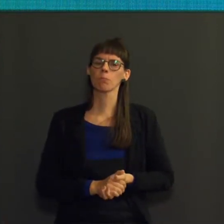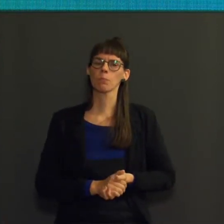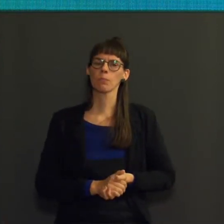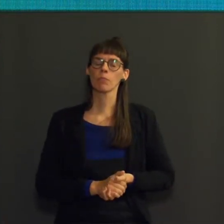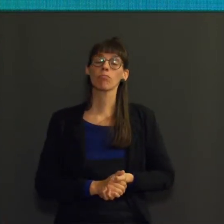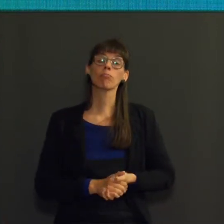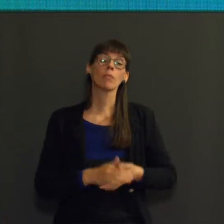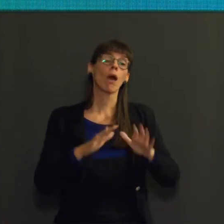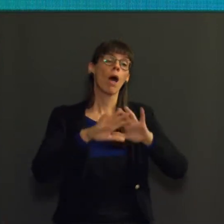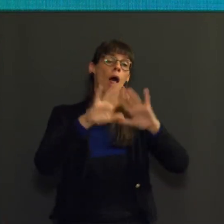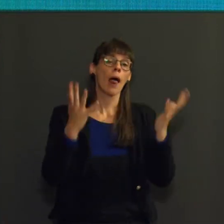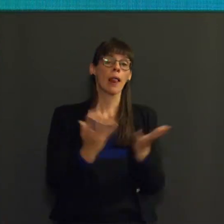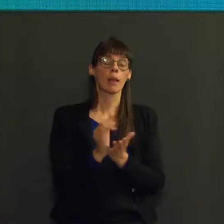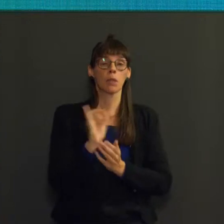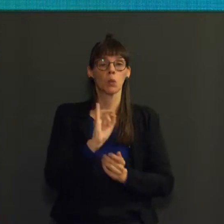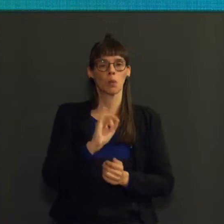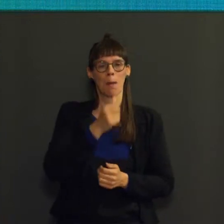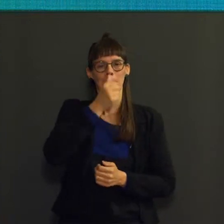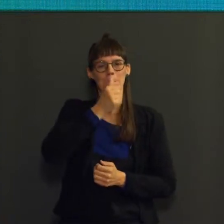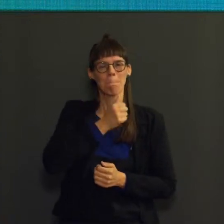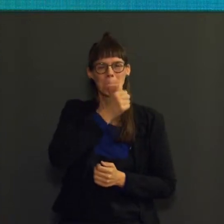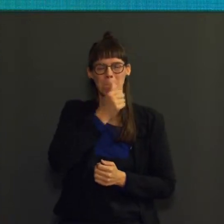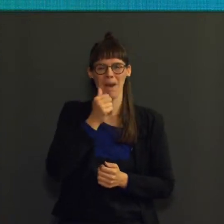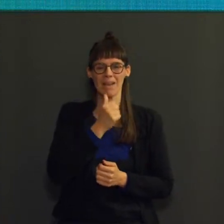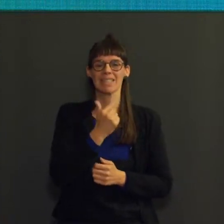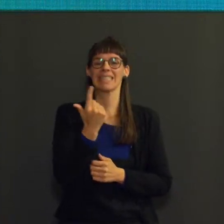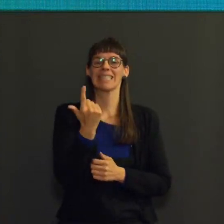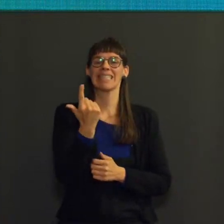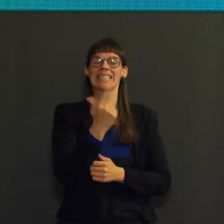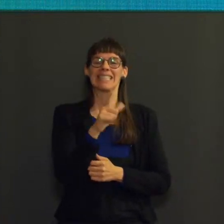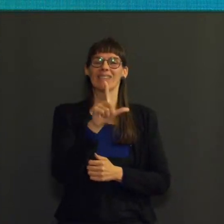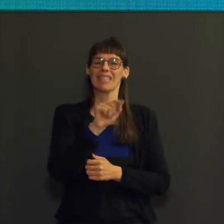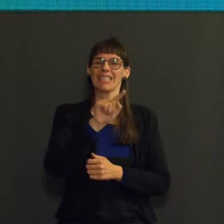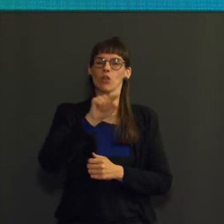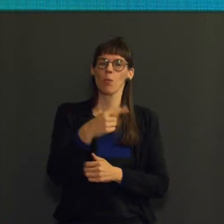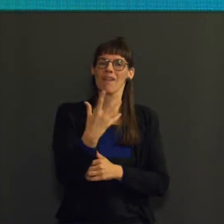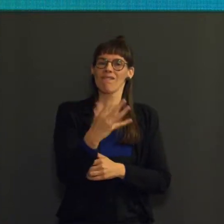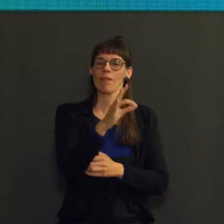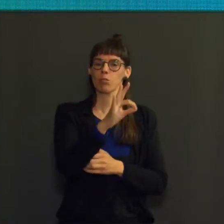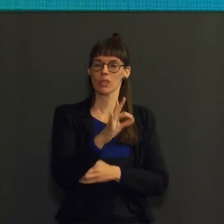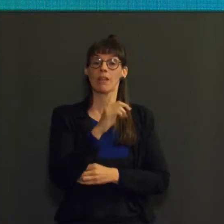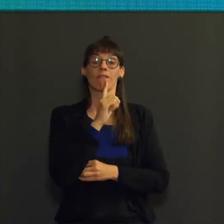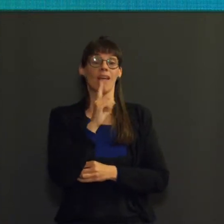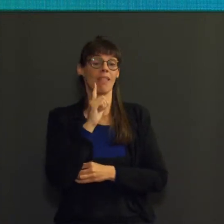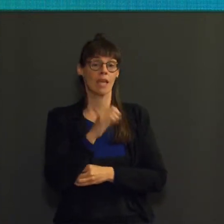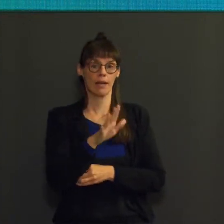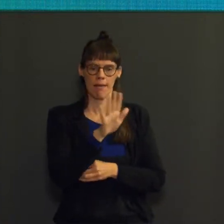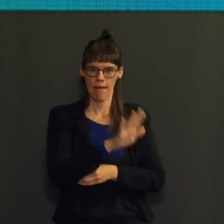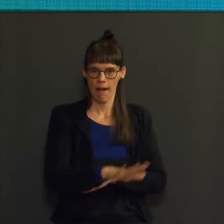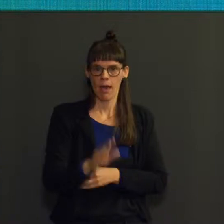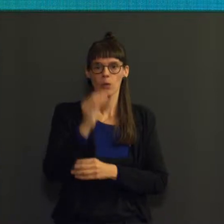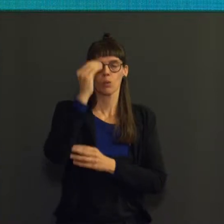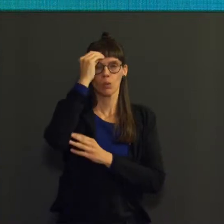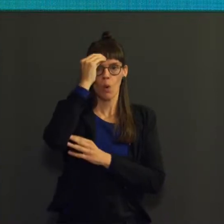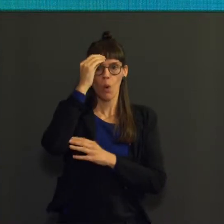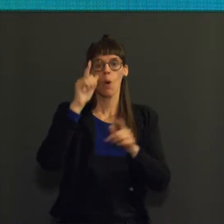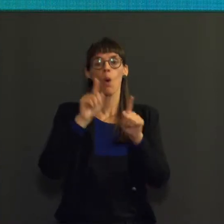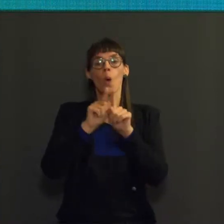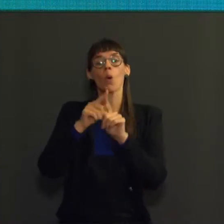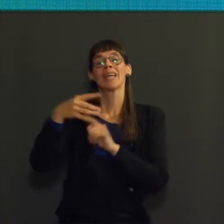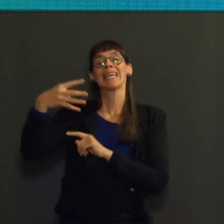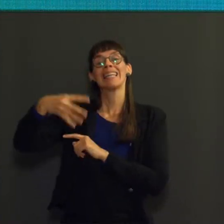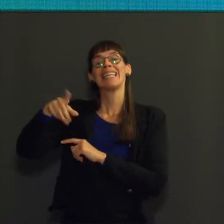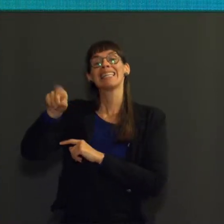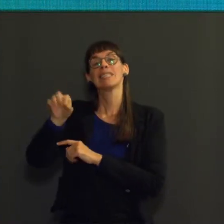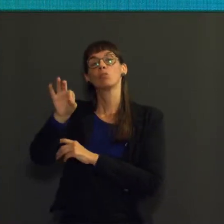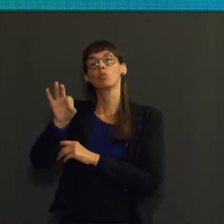Algemeen kunnen we zeggen dat in maart 17,5% van de leerlingen in de lagere school en